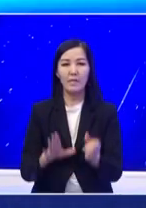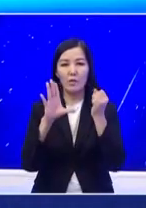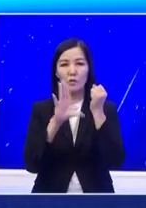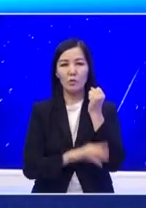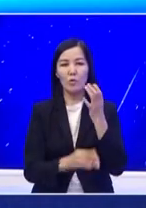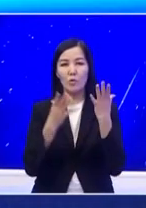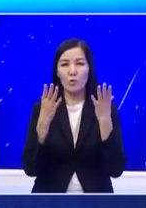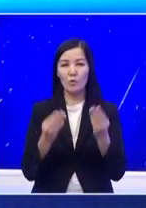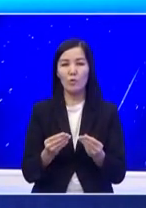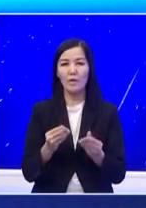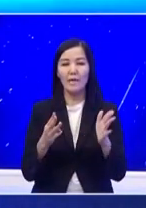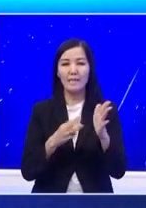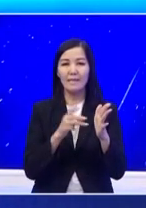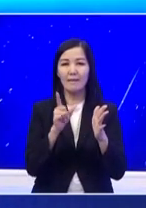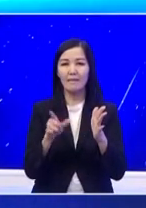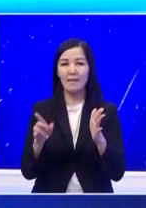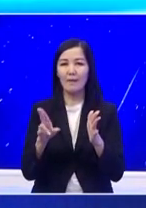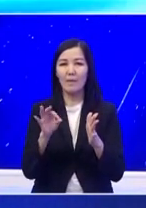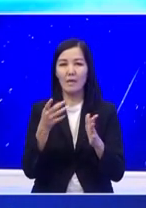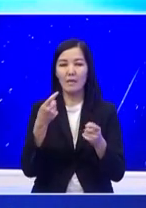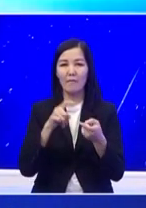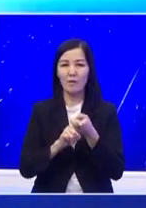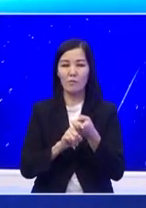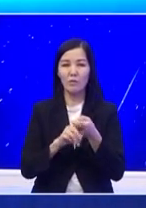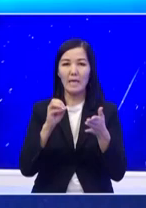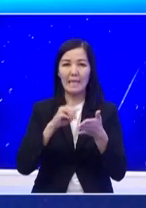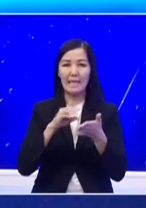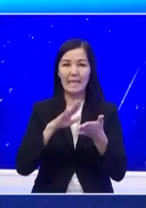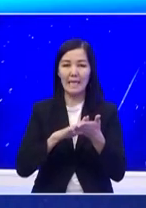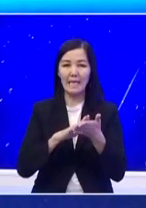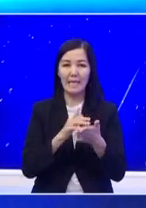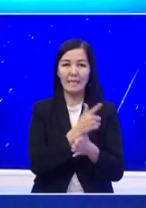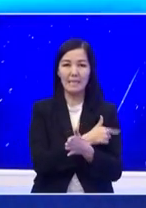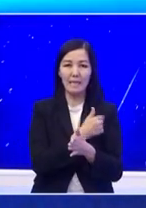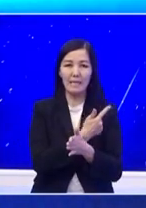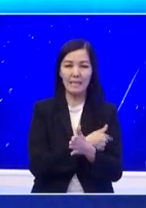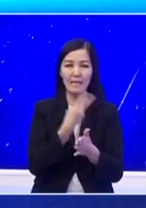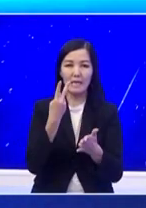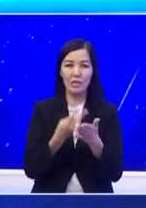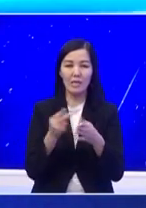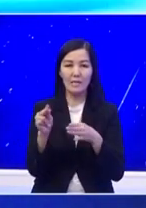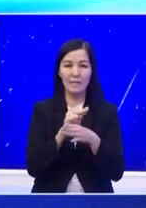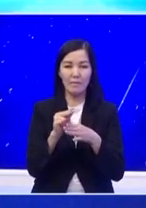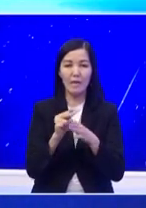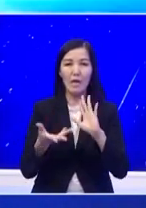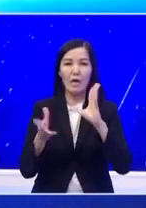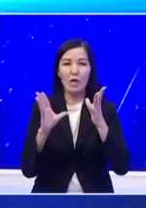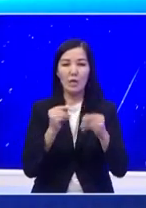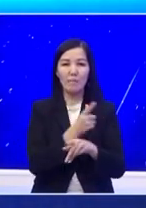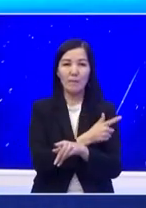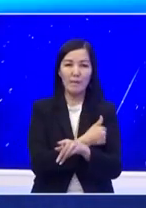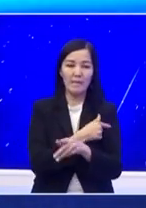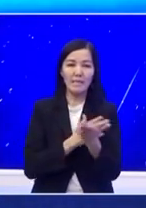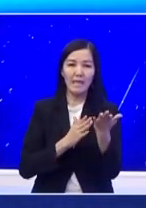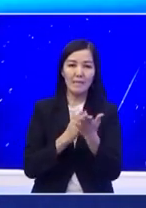тәулікте 8 адам коронавирустық инфекция белгіленге стационарға жатқызылған. Жалпы медицина қызметкерлерін